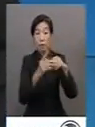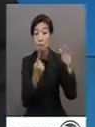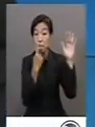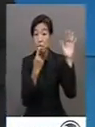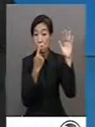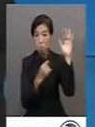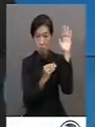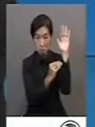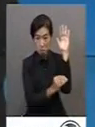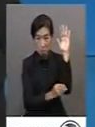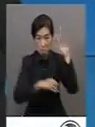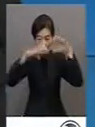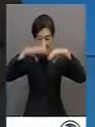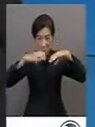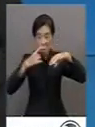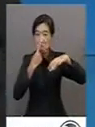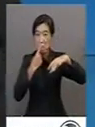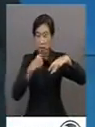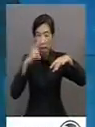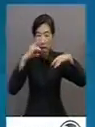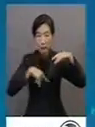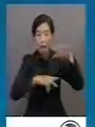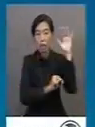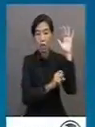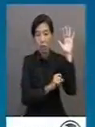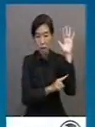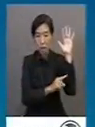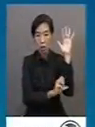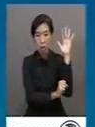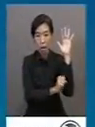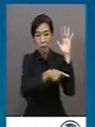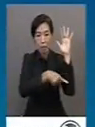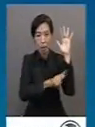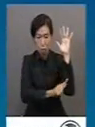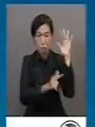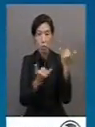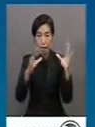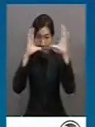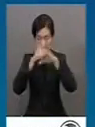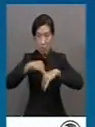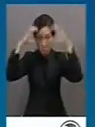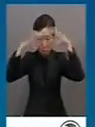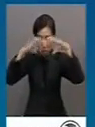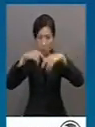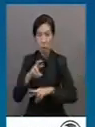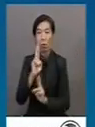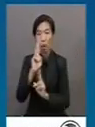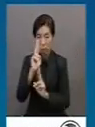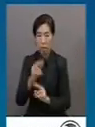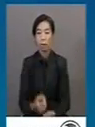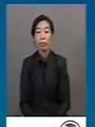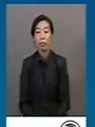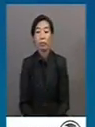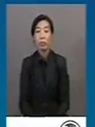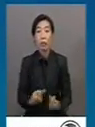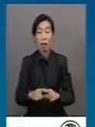ที่ที่จะมีฝนตกหนักๆพื้นที่สีแดงครับนครศรีธรรมราชสงขลาพัทลุงครับวันนี้จะต้องเฝ้าระวังเรื่องของฝนนะครับส่วน